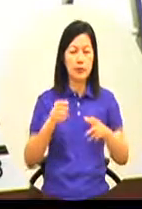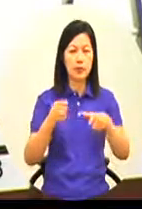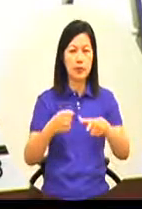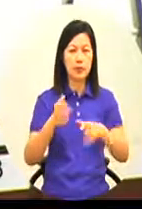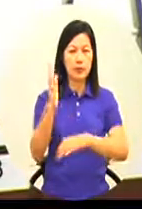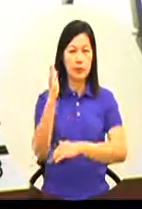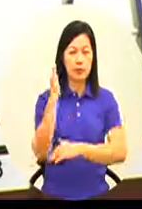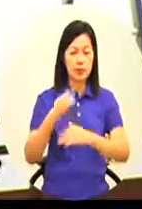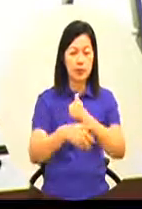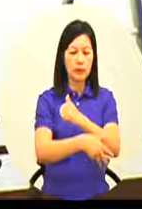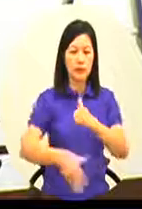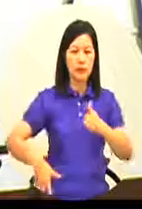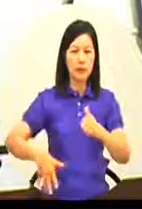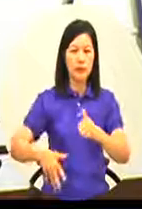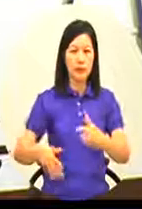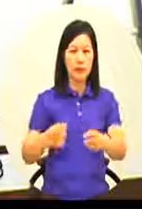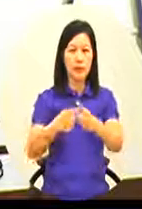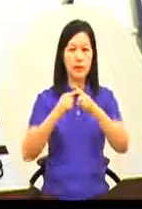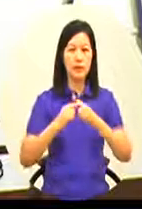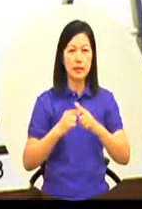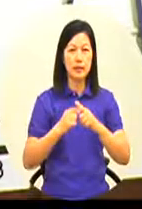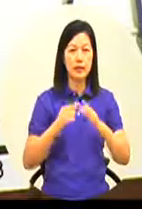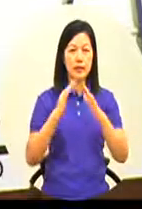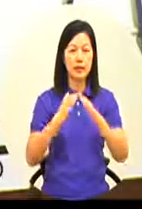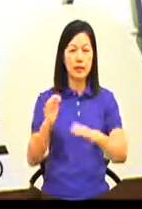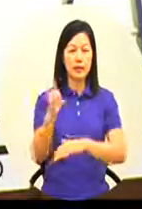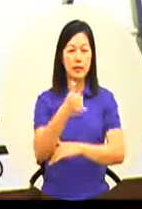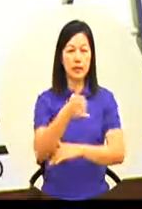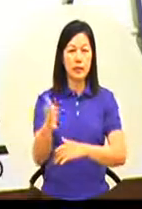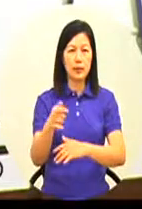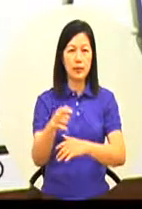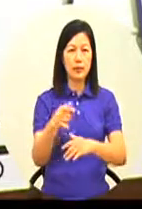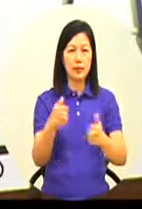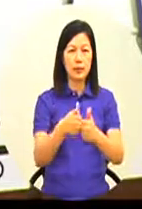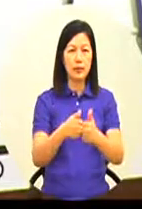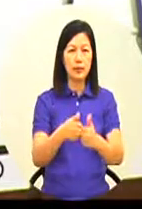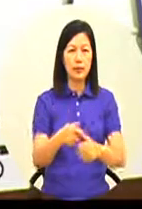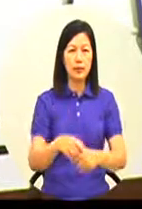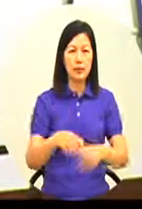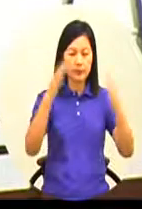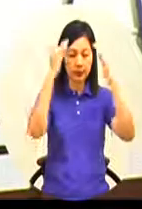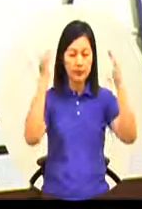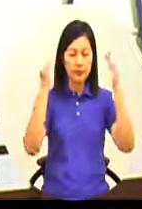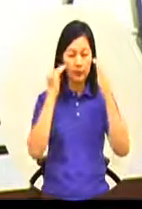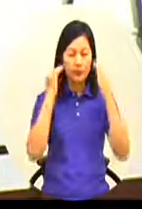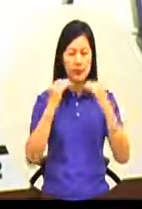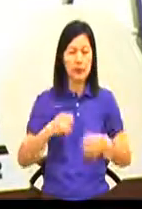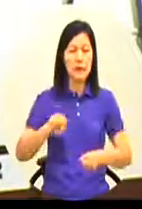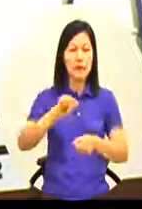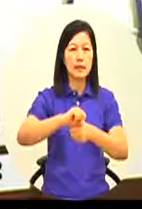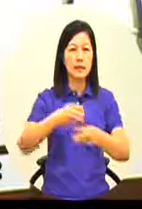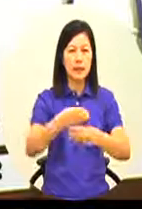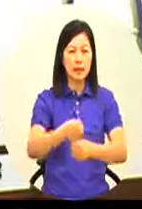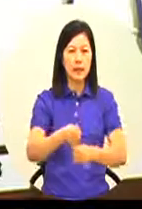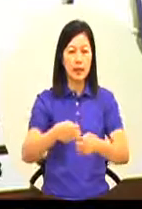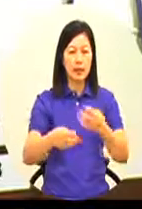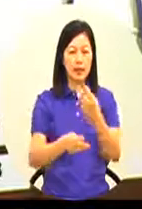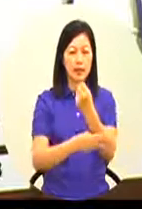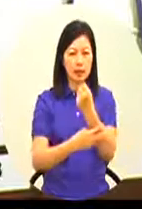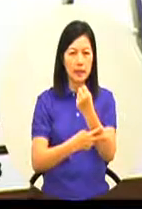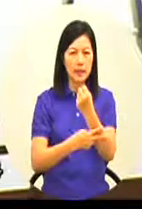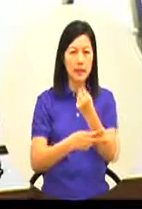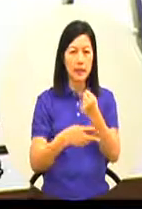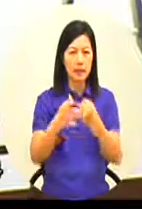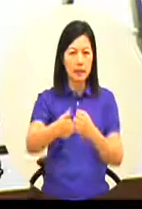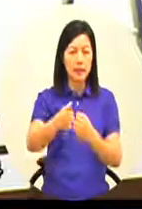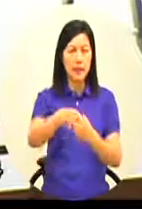同仁哈来到市议会，那也感谢我们男子。咱嘉昌里、嘉昌社区，咱老里长啊，